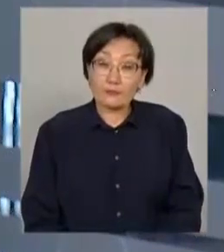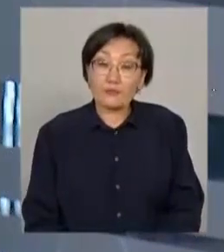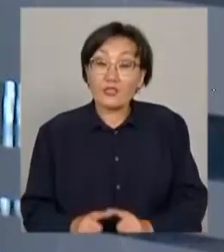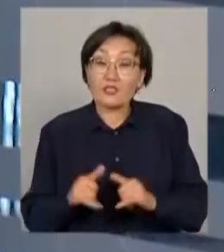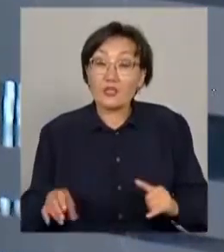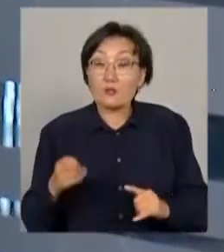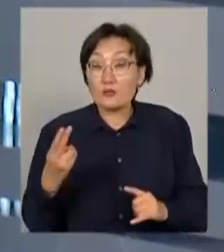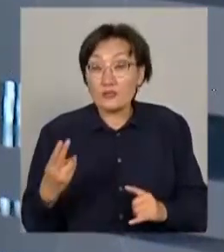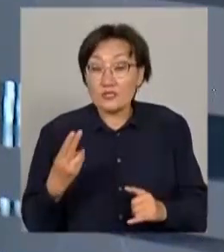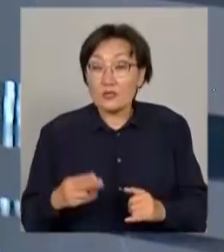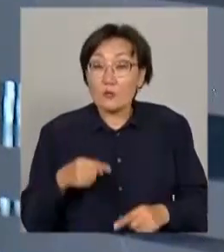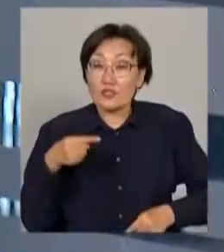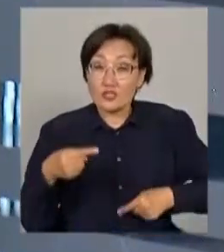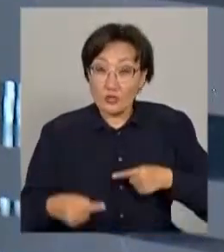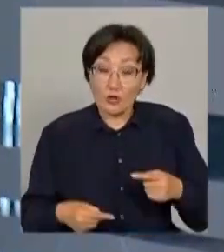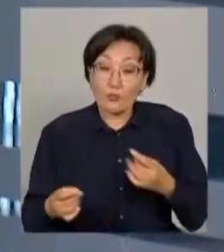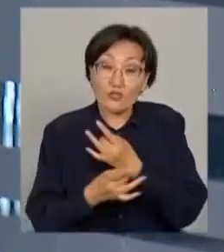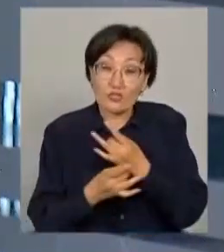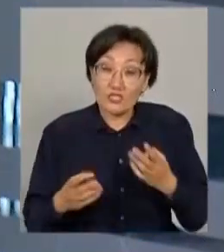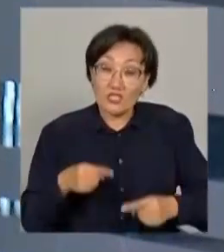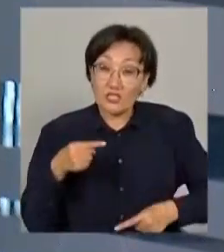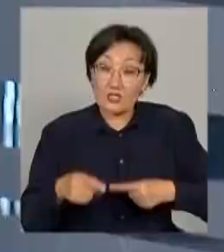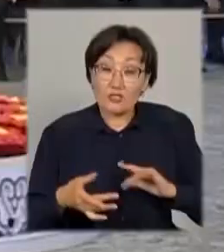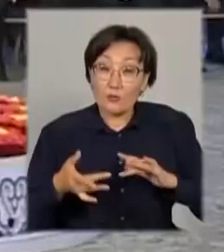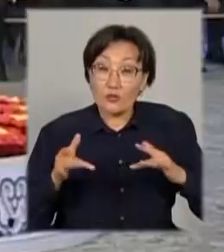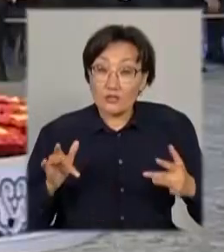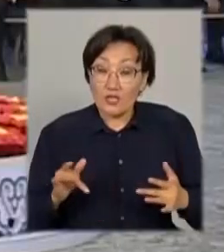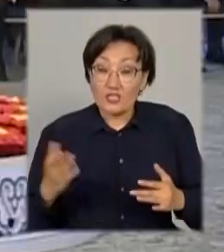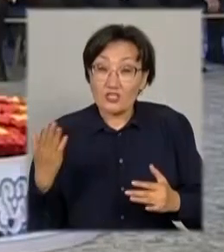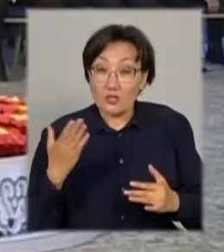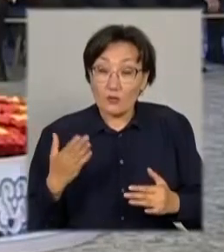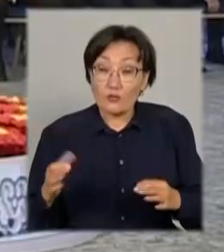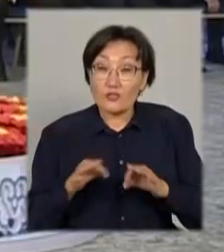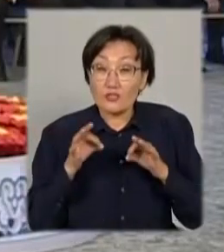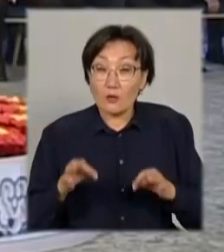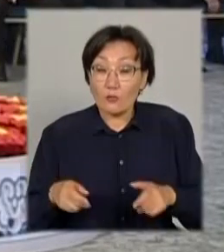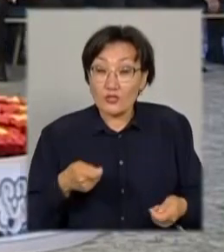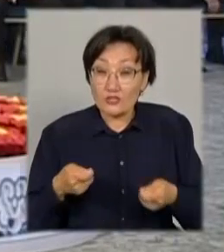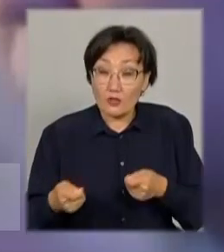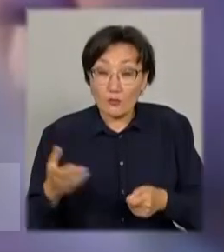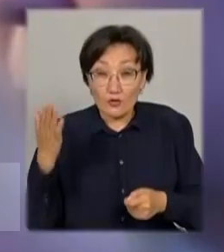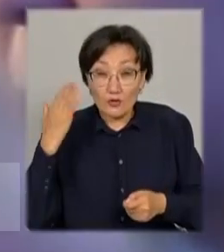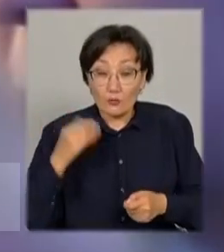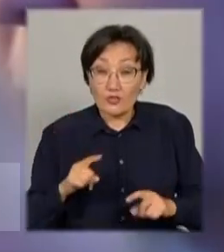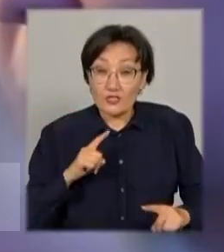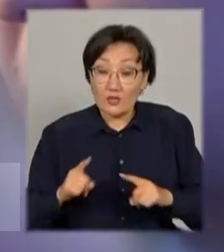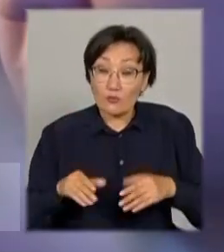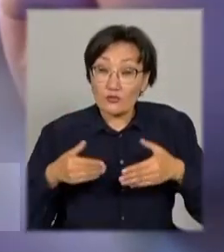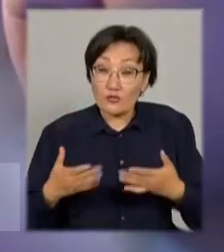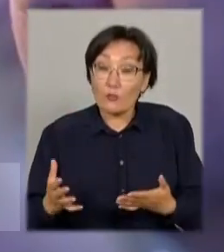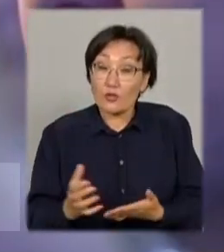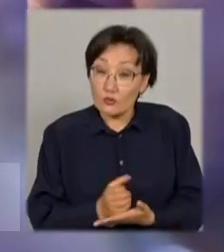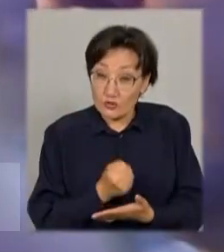Развитие национальных традиций и культуры через социальные сети и кино, озвученная президентом на прошедшем Курултай инициатива,